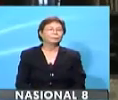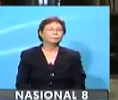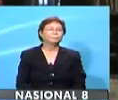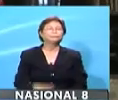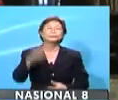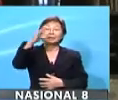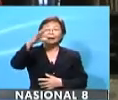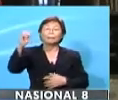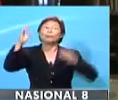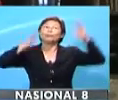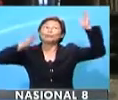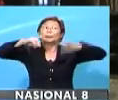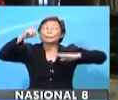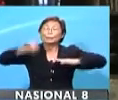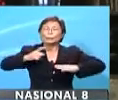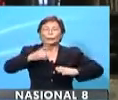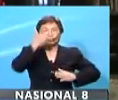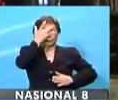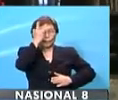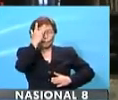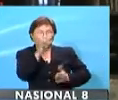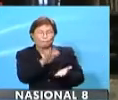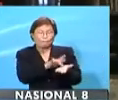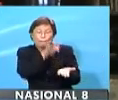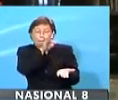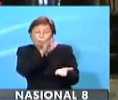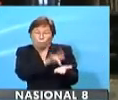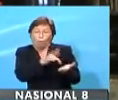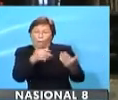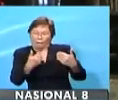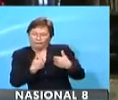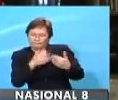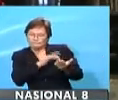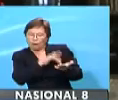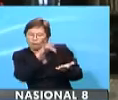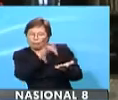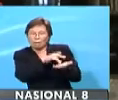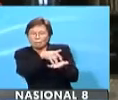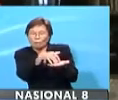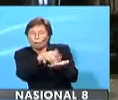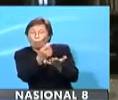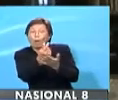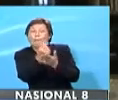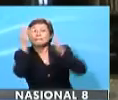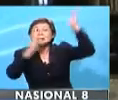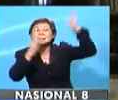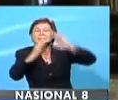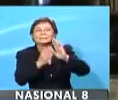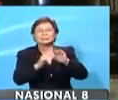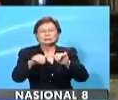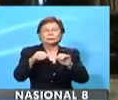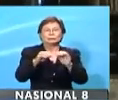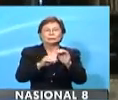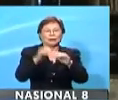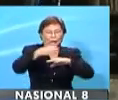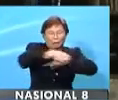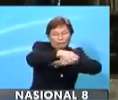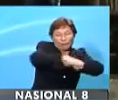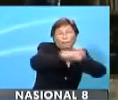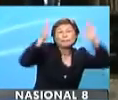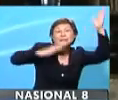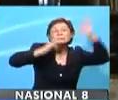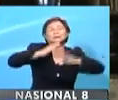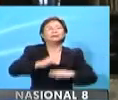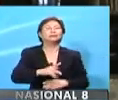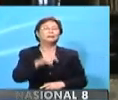Syarikat tempatan perlu bijak memanfaatkan peluang yang wujud daripada kelemahan mata wang dengan meningkatkan aktiviti ekspor mereka.